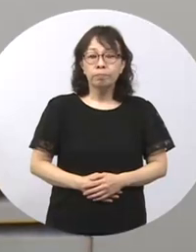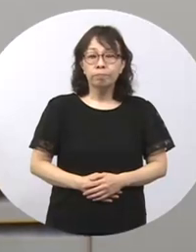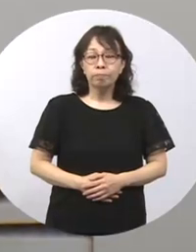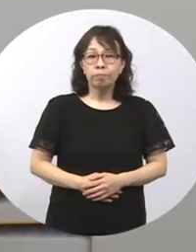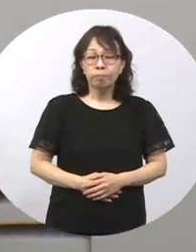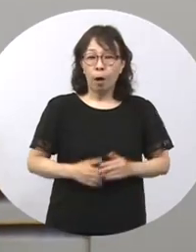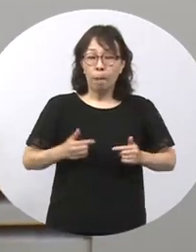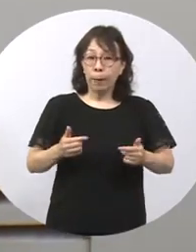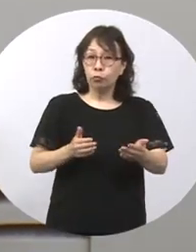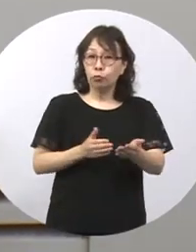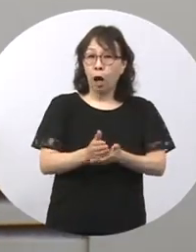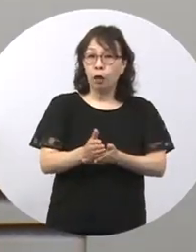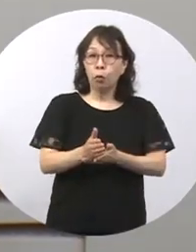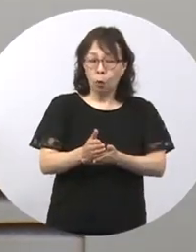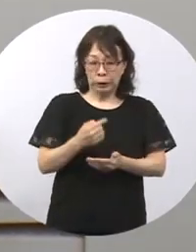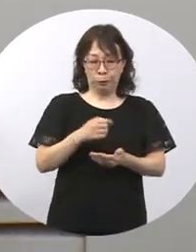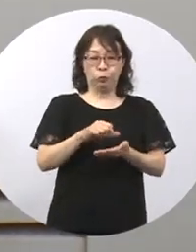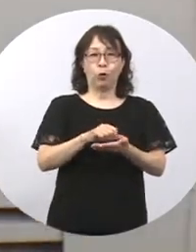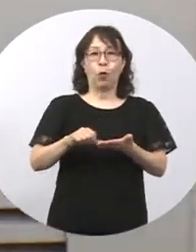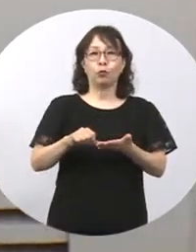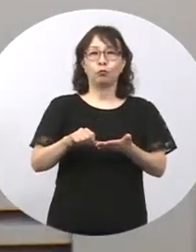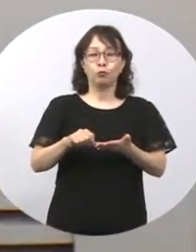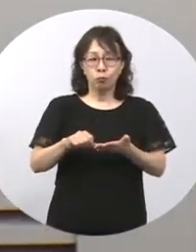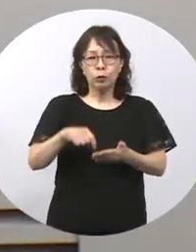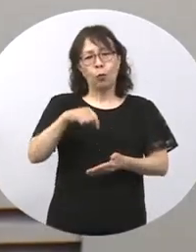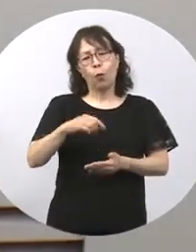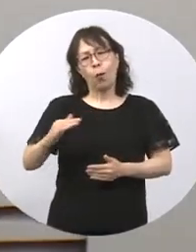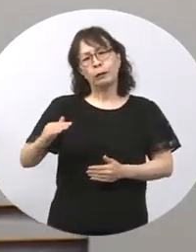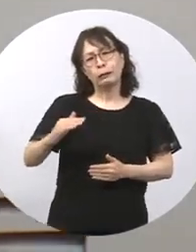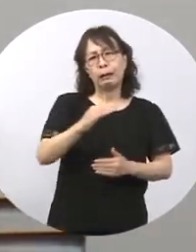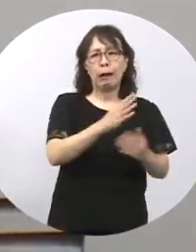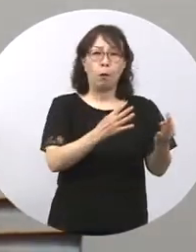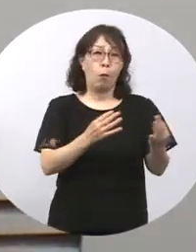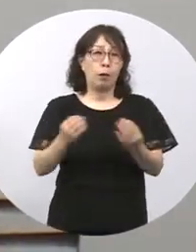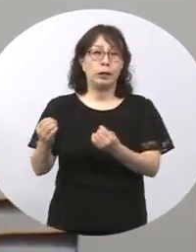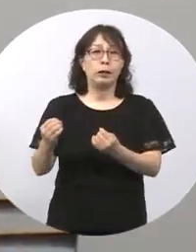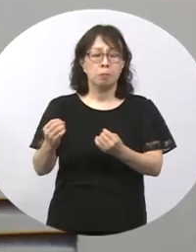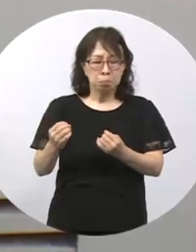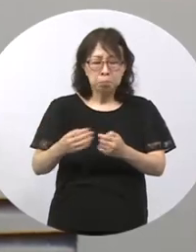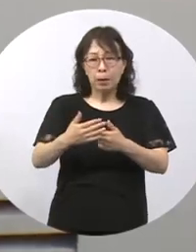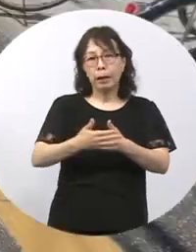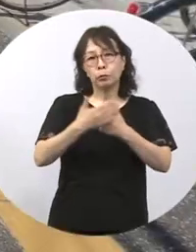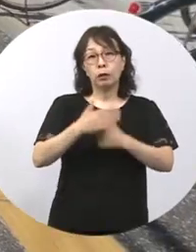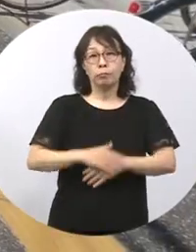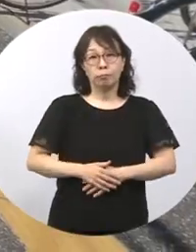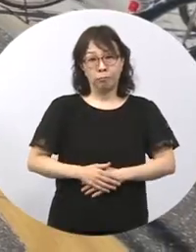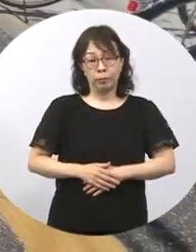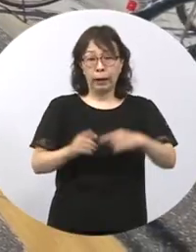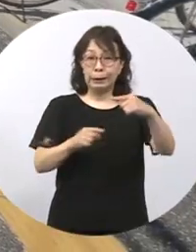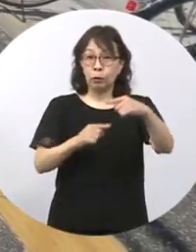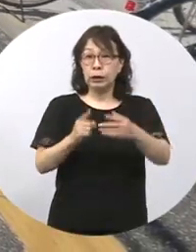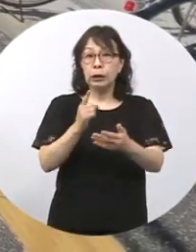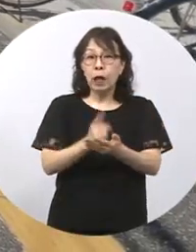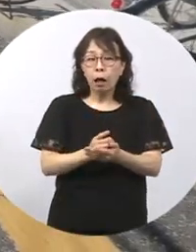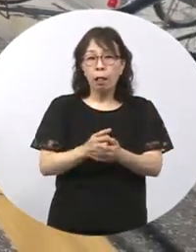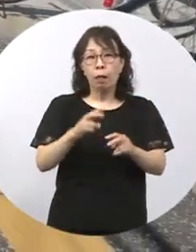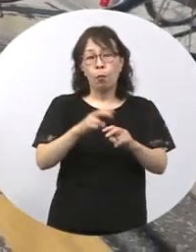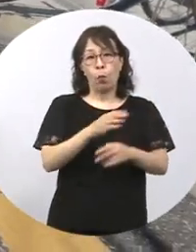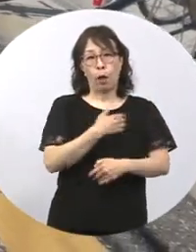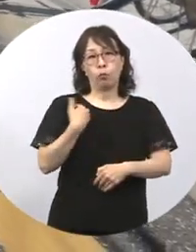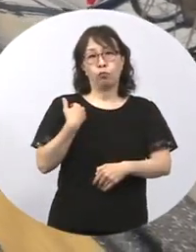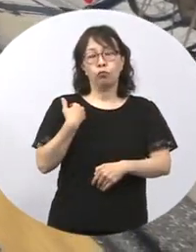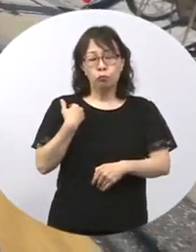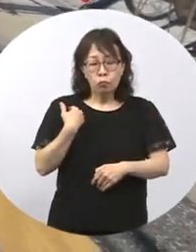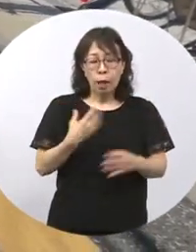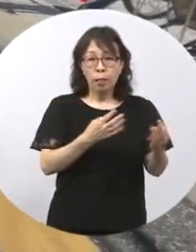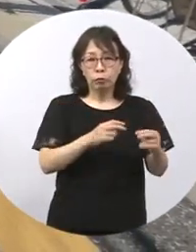これができてから登録して、坂が多いからね、助かりますよ。 一人でも送ってくれるでしょ、大勢乗